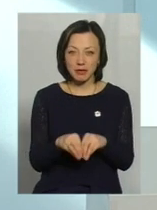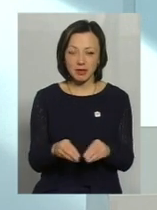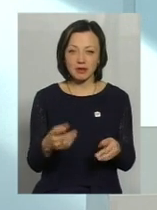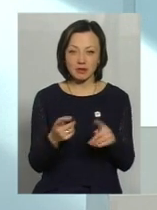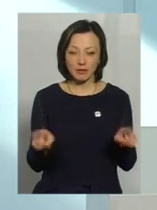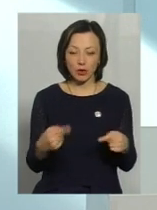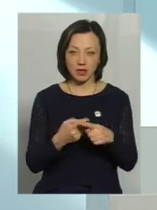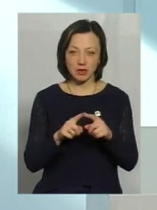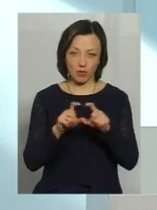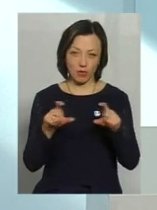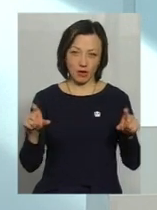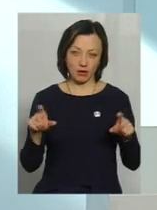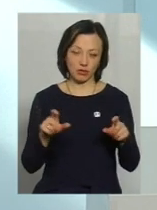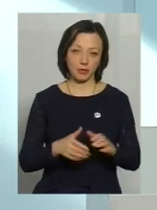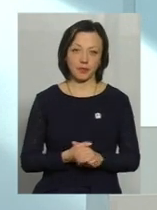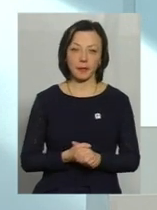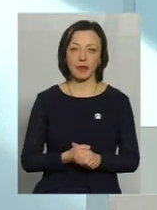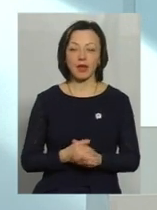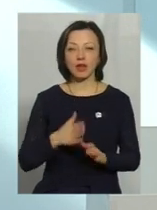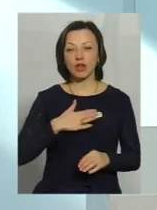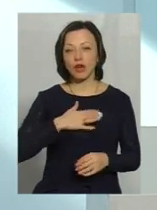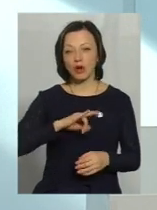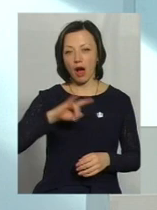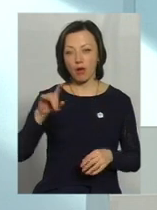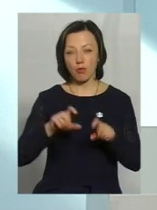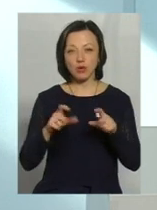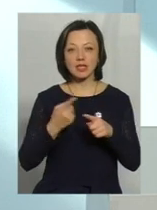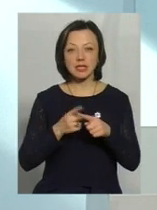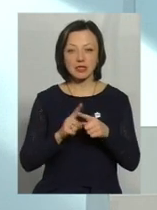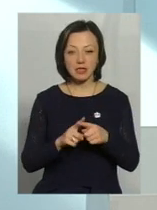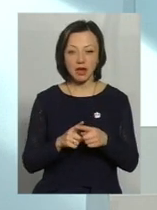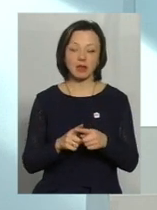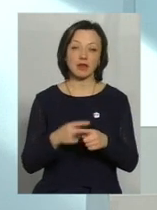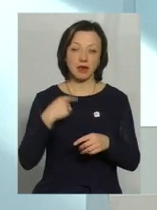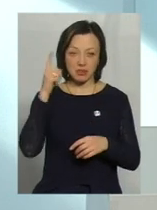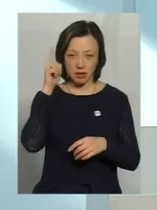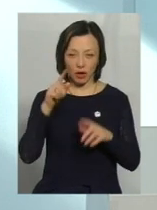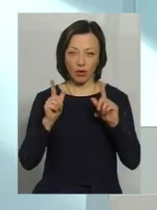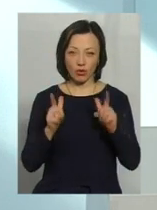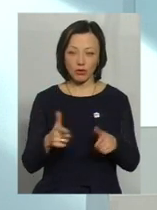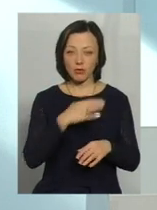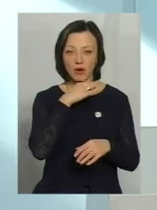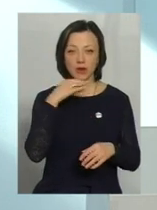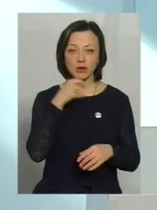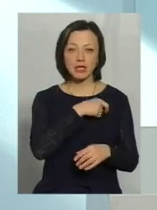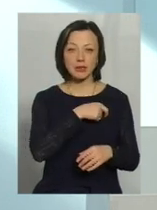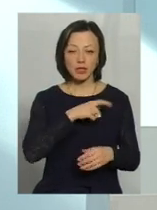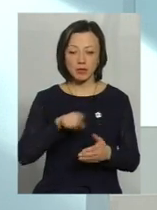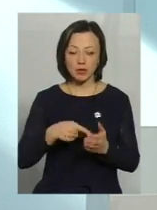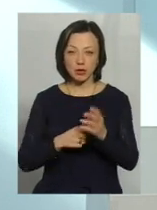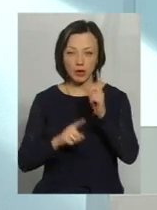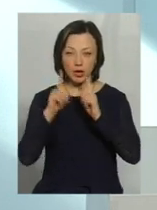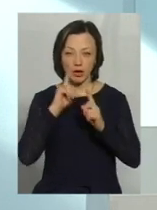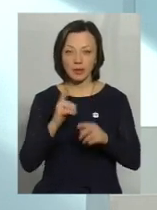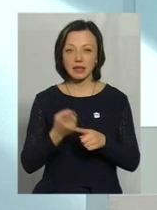створенні цього інфраструктурного об'єкту, нашого аеропорту. І на це налаштовані, я знаю, багато і депутатів міської ради,